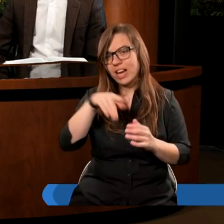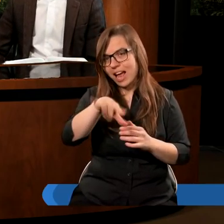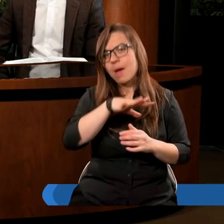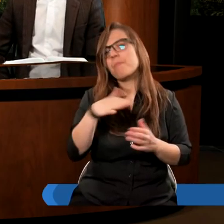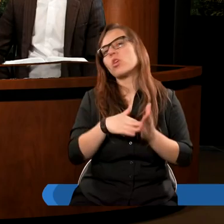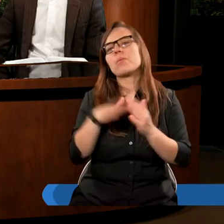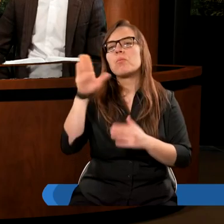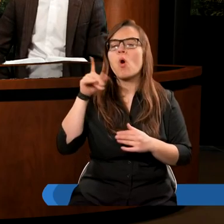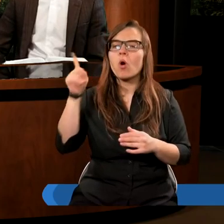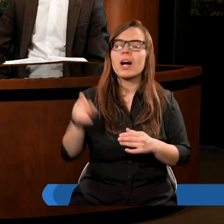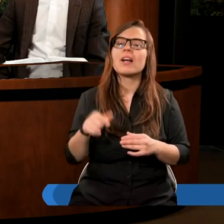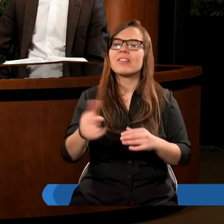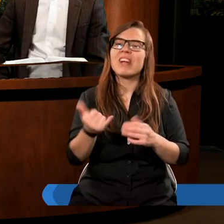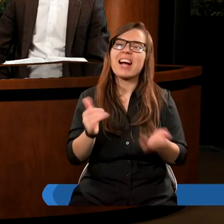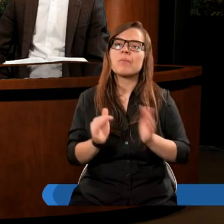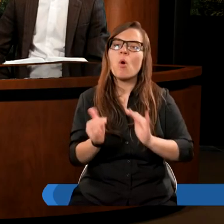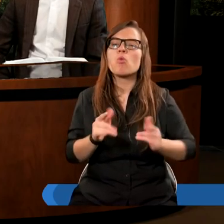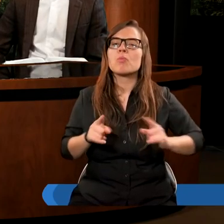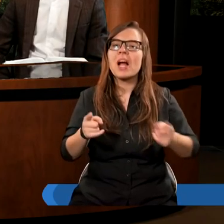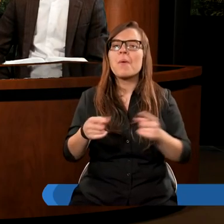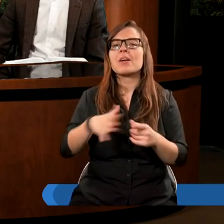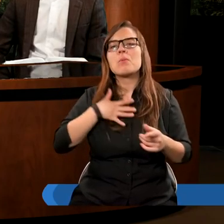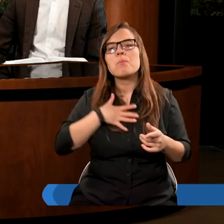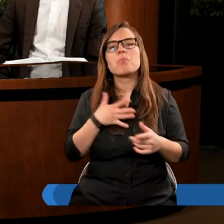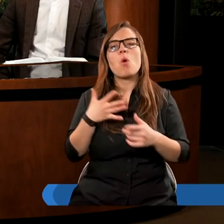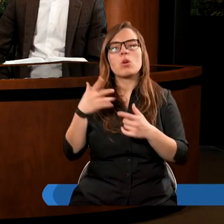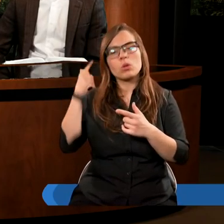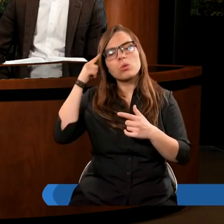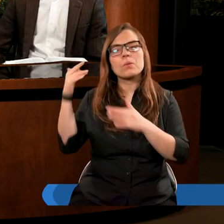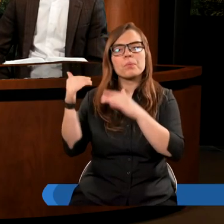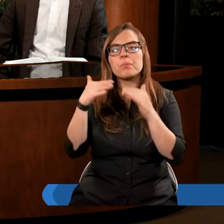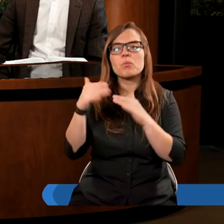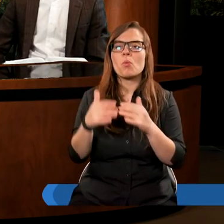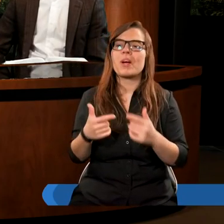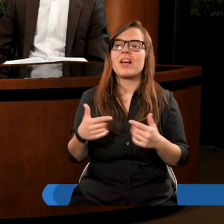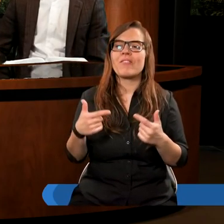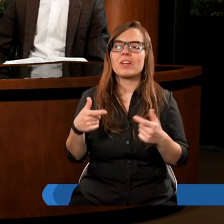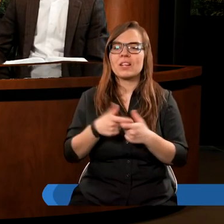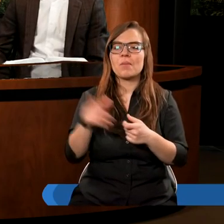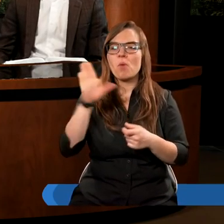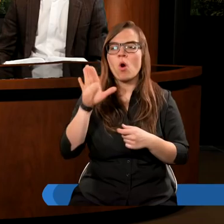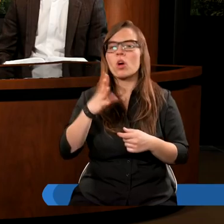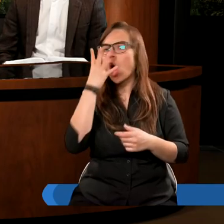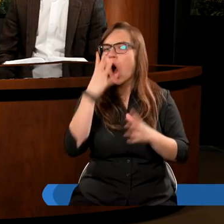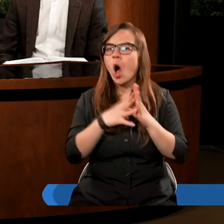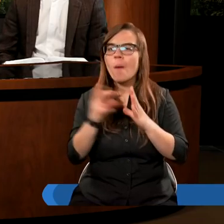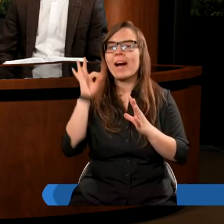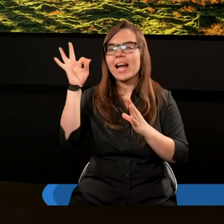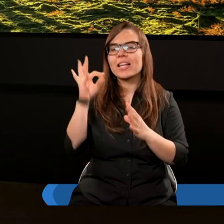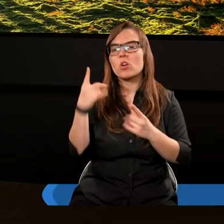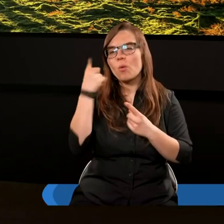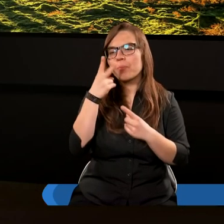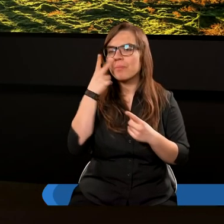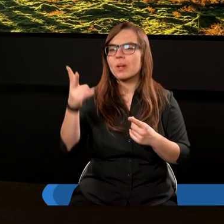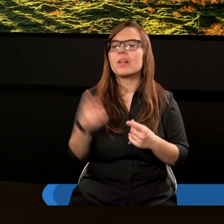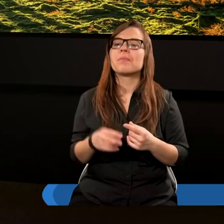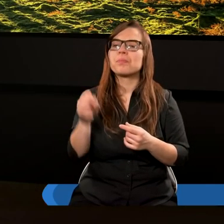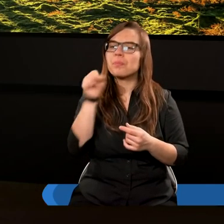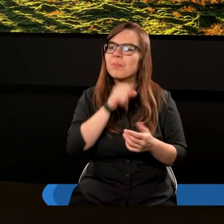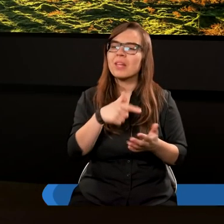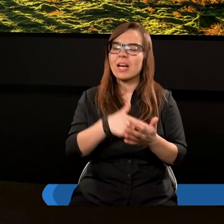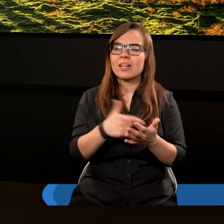pewien swój sposób działania, jakieś tam ludzkie słowa są użyte, a tutaj jest obraz tego Boga zwycięzcy. Otóż to, tak samo jak